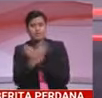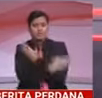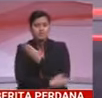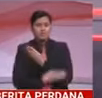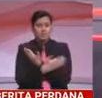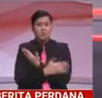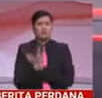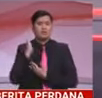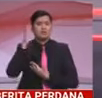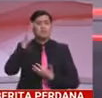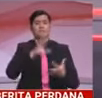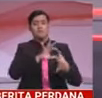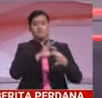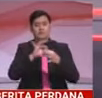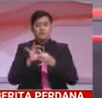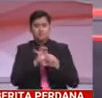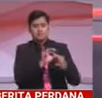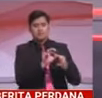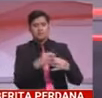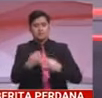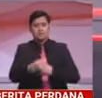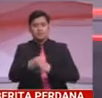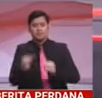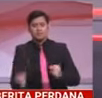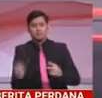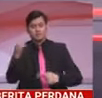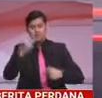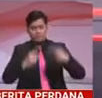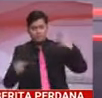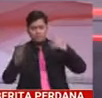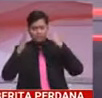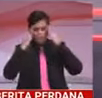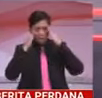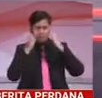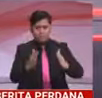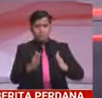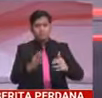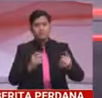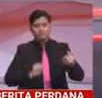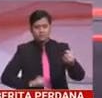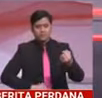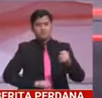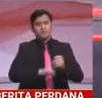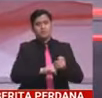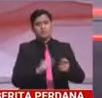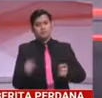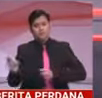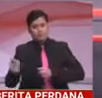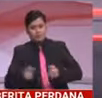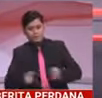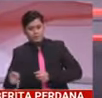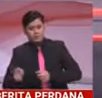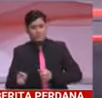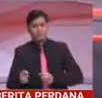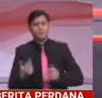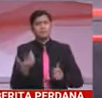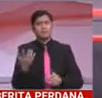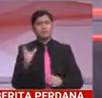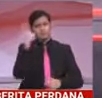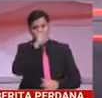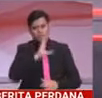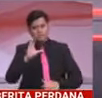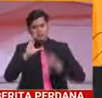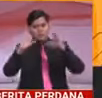pengaruh ada Mazmur Abidin berkata ia memberi tumpuan kepada memperkukuhkan pentadbiran dengan mengambil beberapa langkah sewajarnya